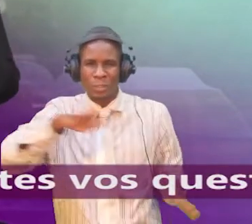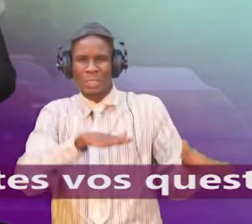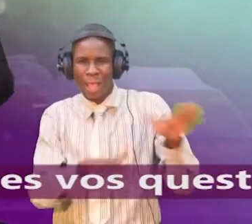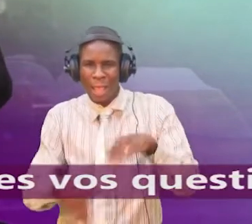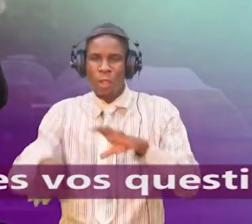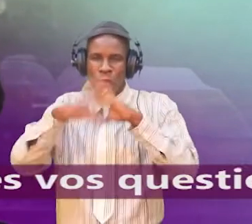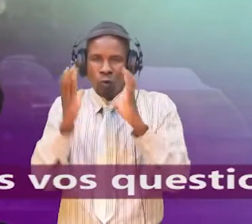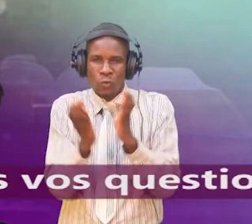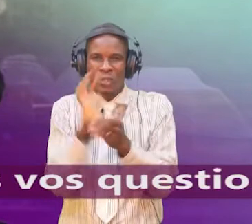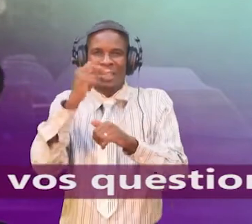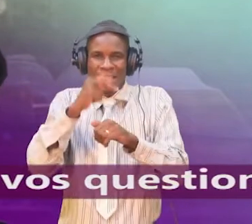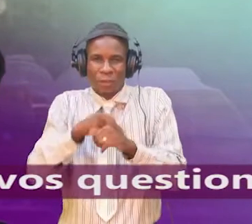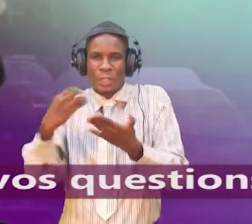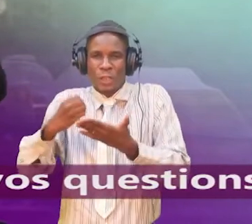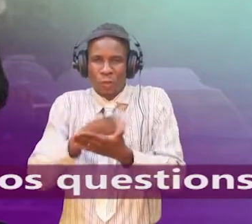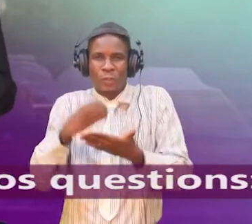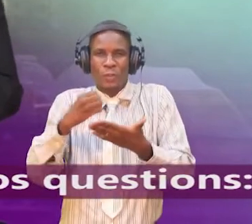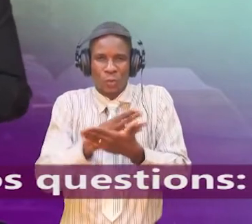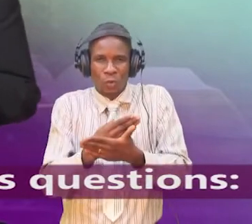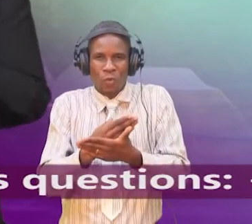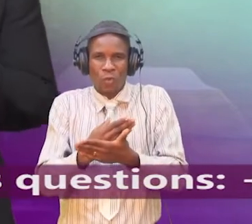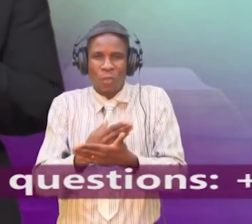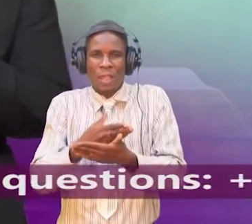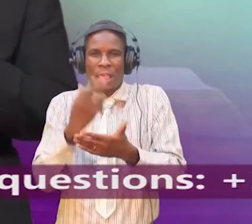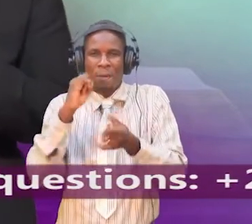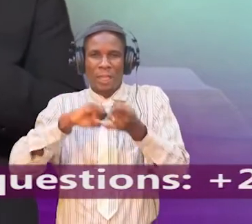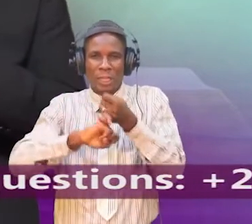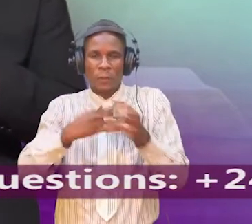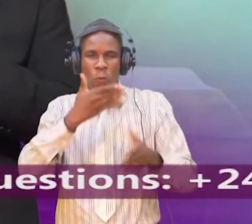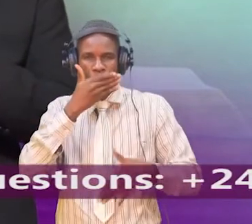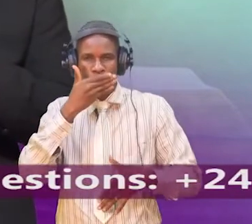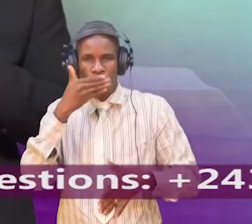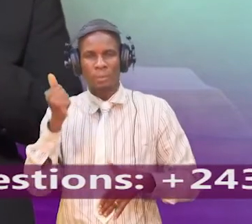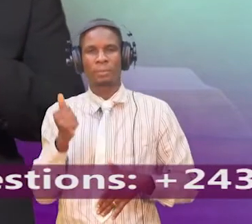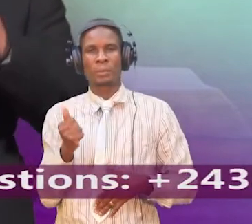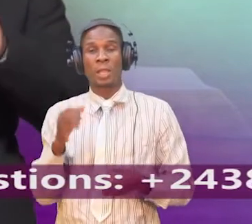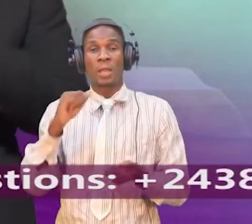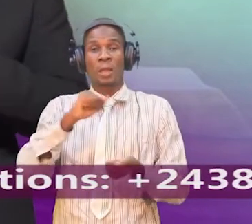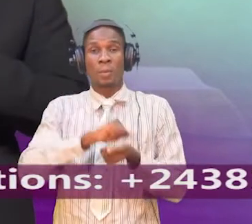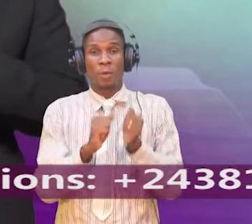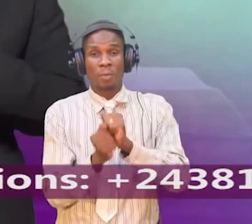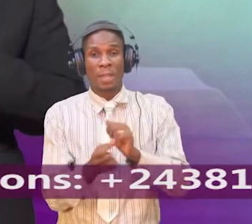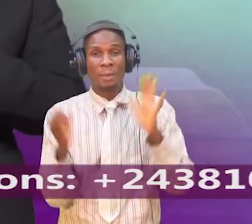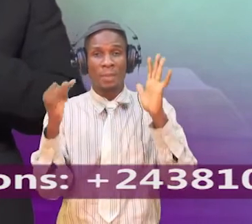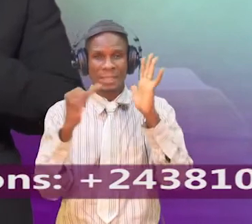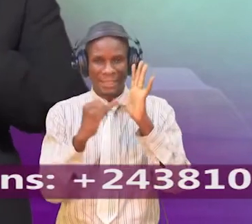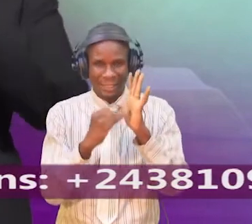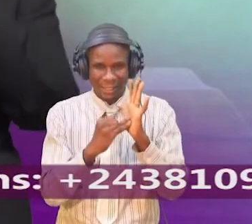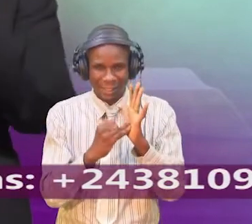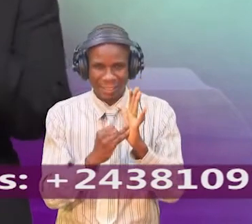elongo kokende kolia elongo esika moko makambo wana nyonso ezali kokolisa bolingo na kati ya libota ya sambo ezali